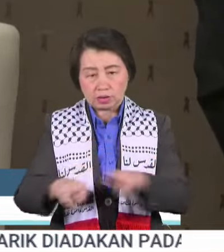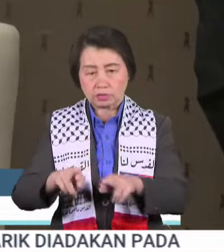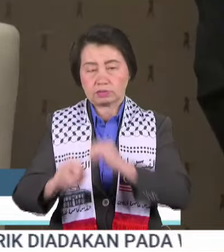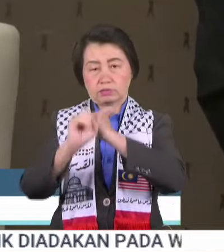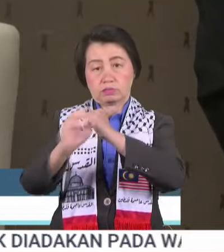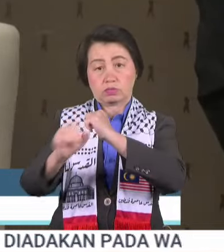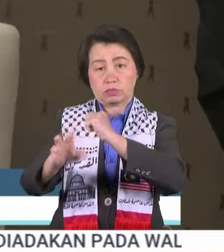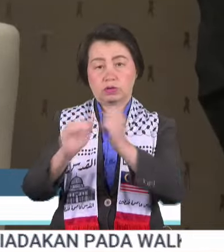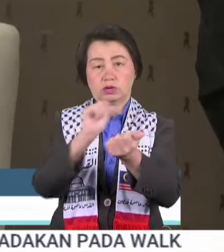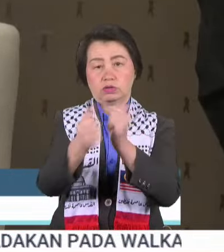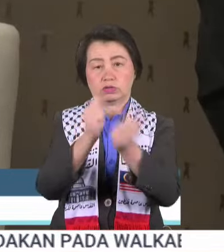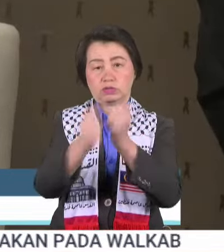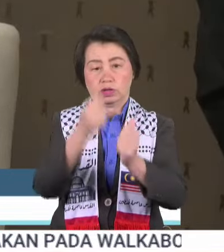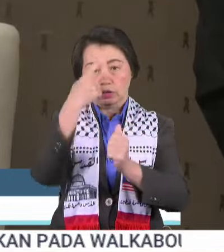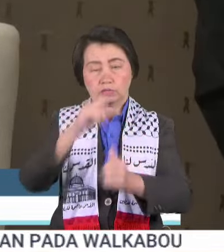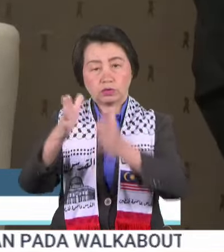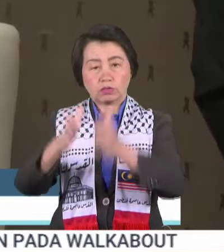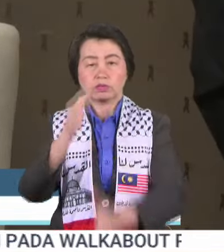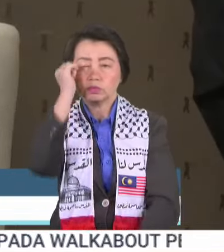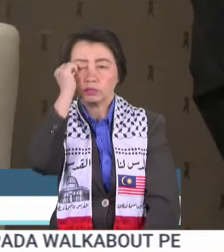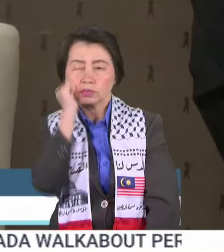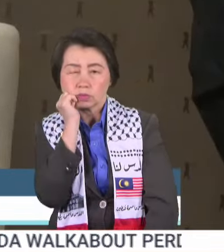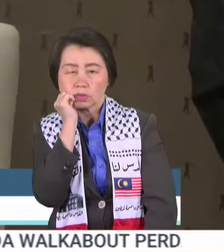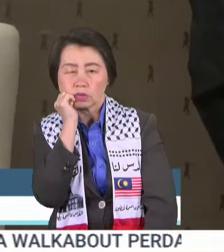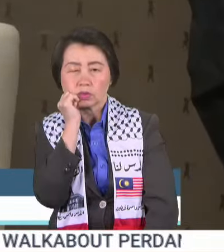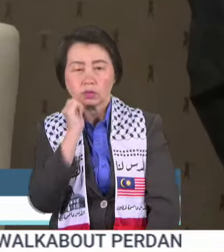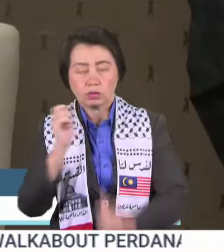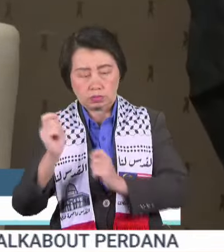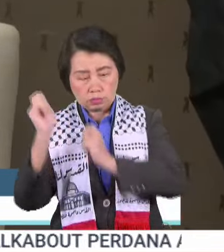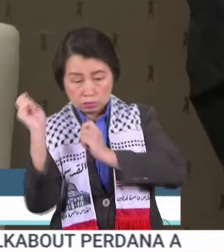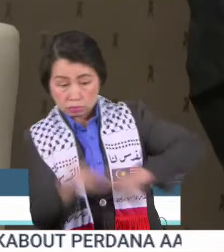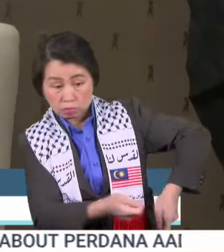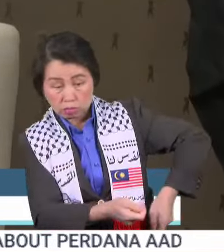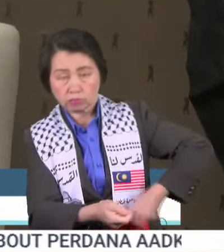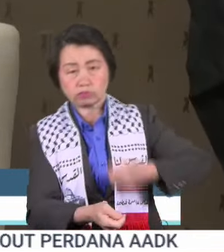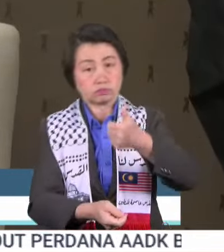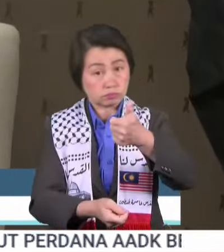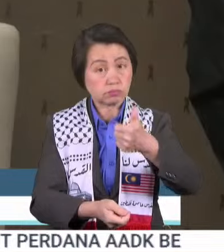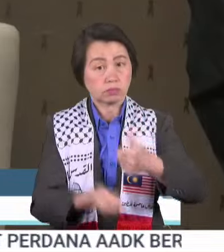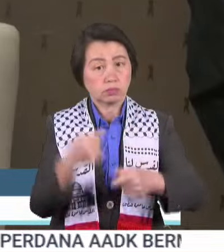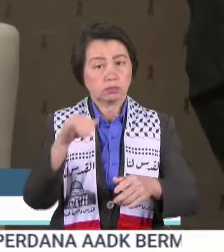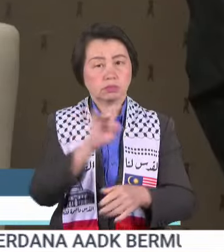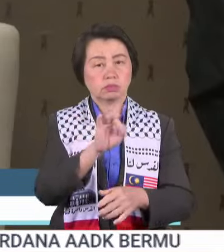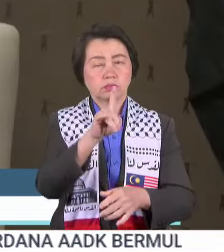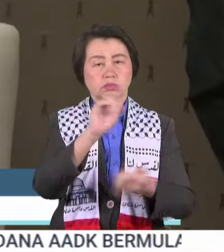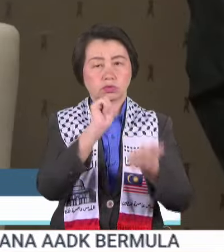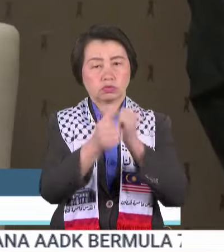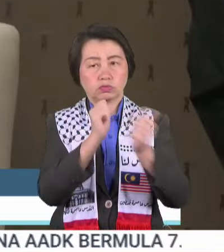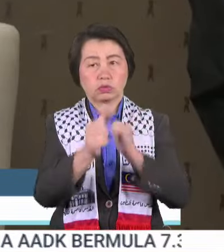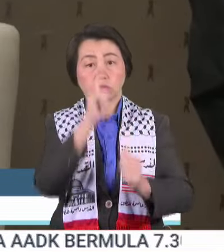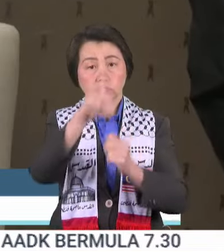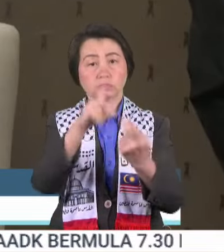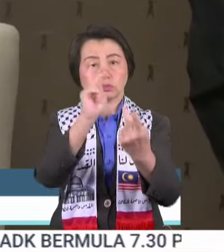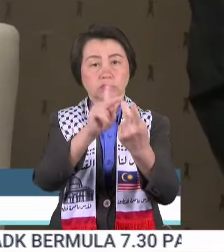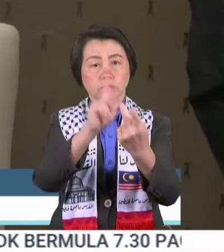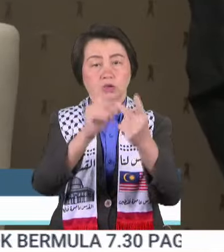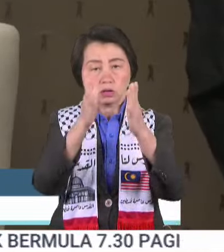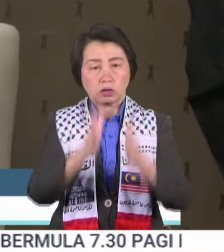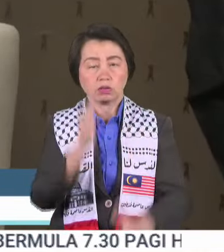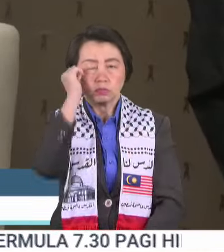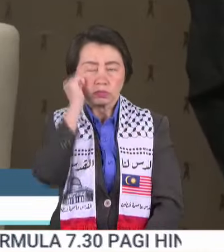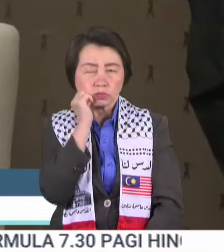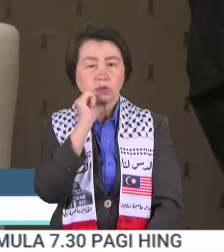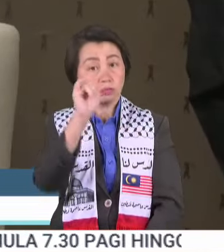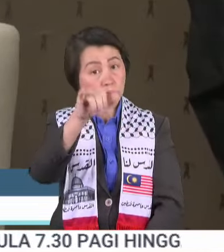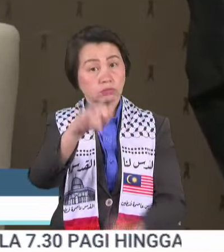mempromosikan sukan untuk warga emas, golf bukan salah satu sukan yang memang sesuai untuk golongan